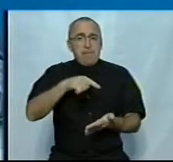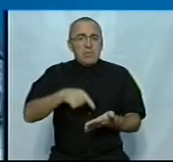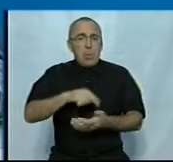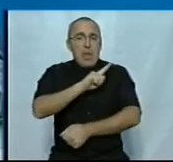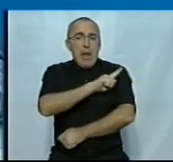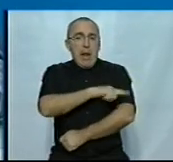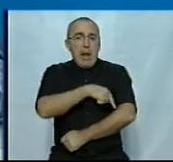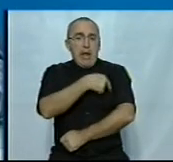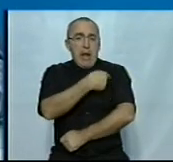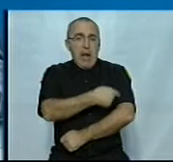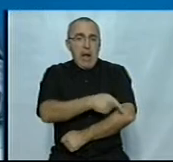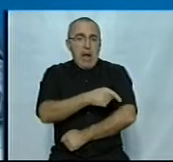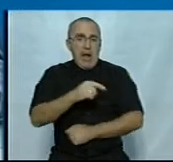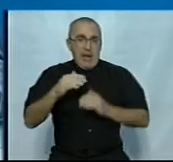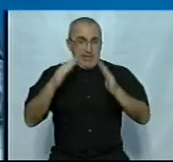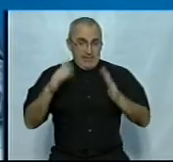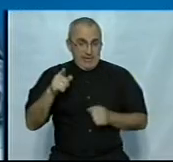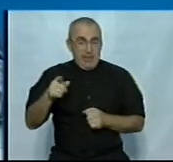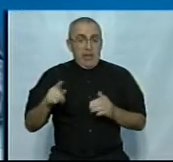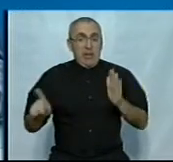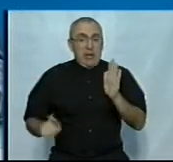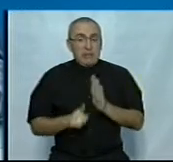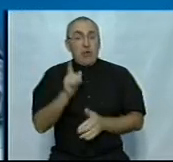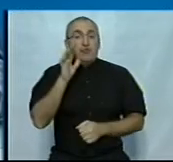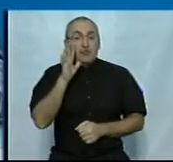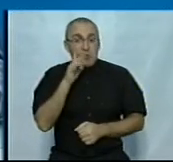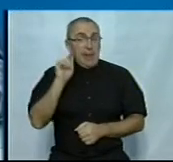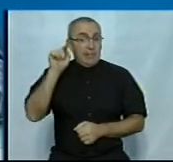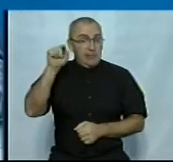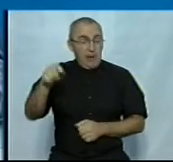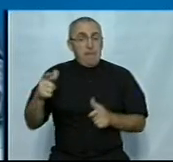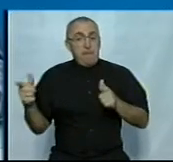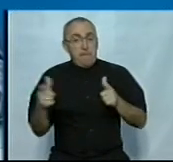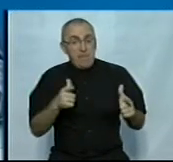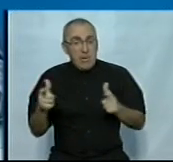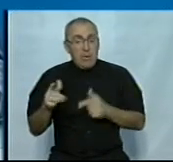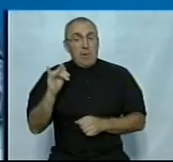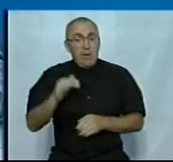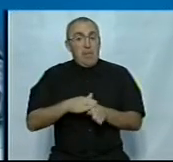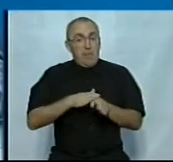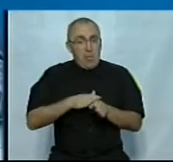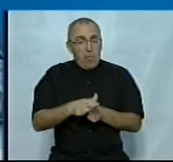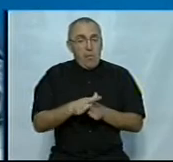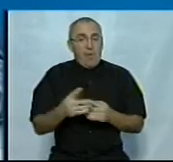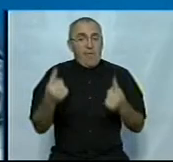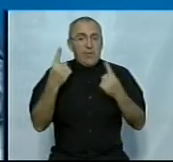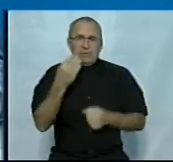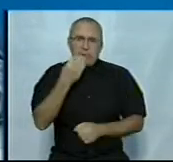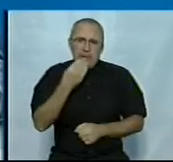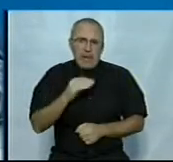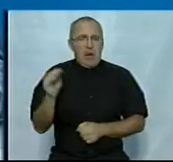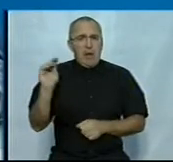лікарні. І настав час, щоби там підготуватись і провести